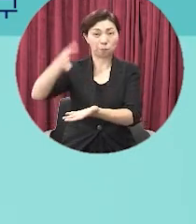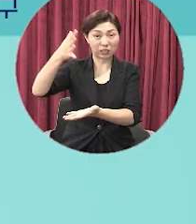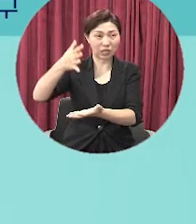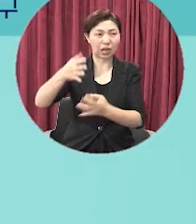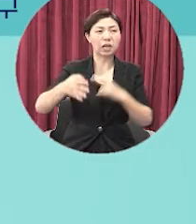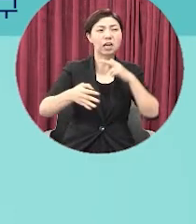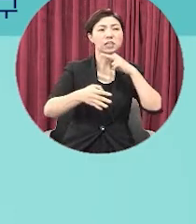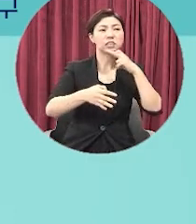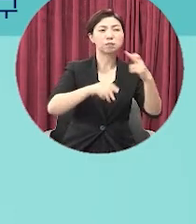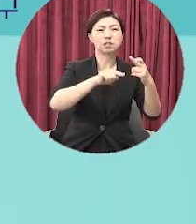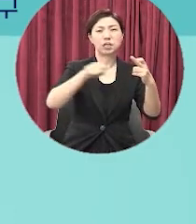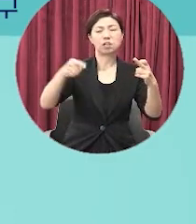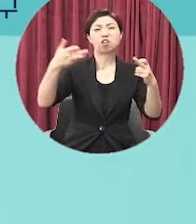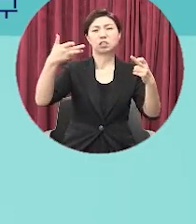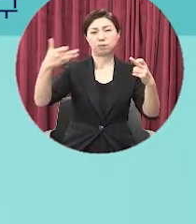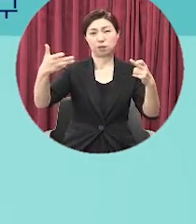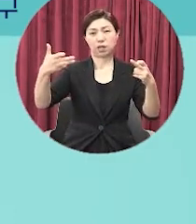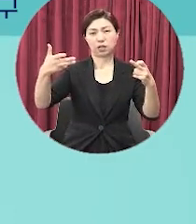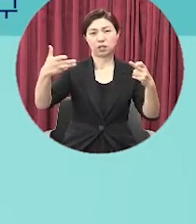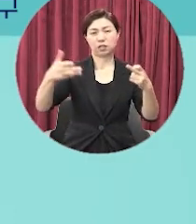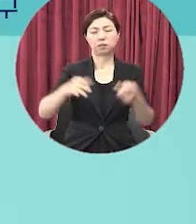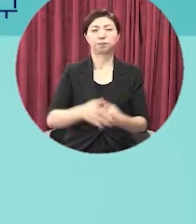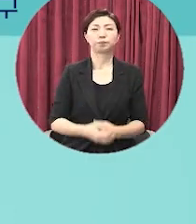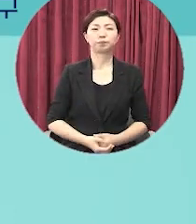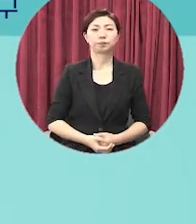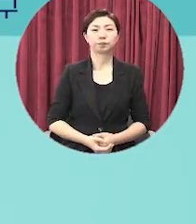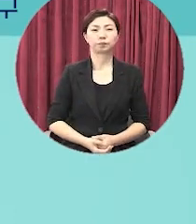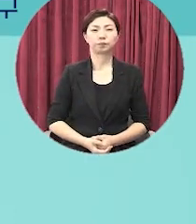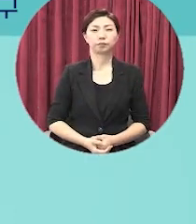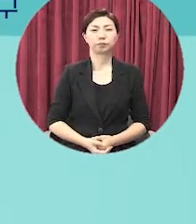높게 나타나는 것을 알 수 있었습니다